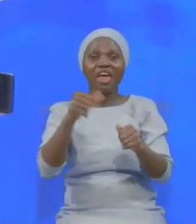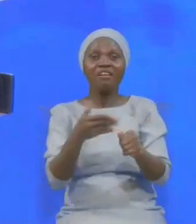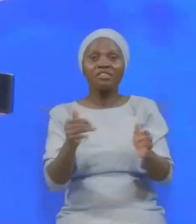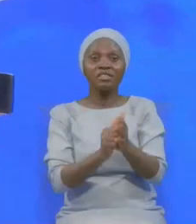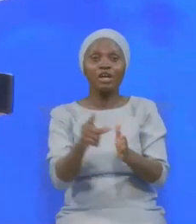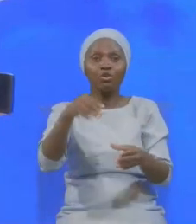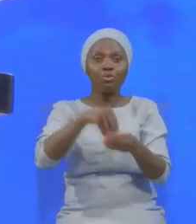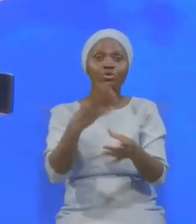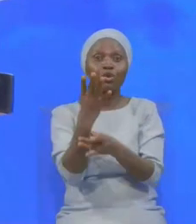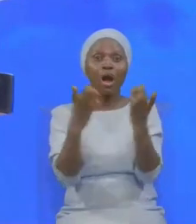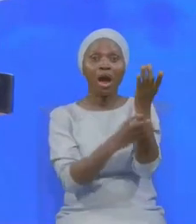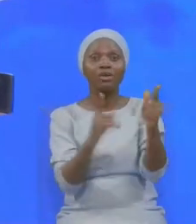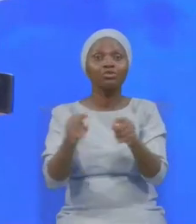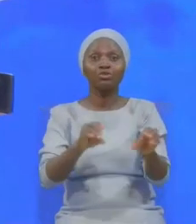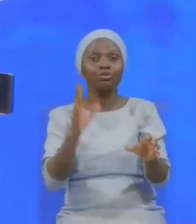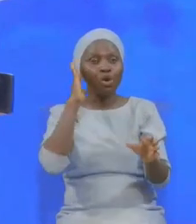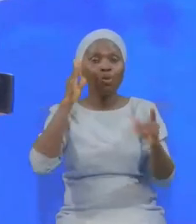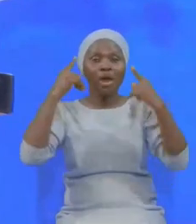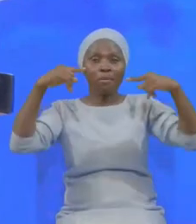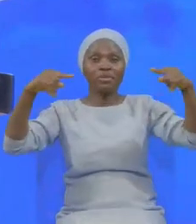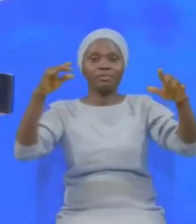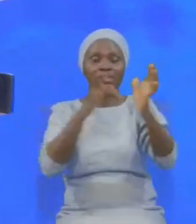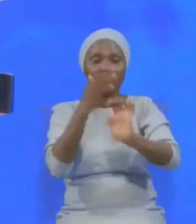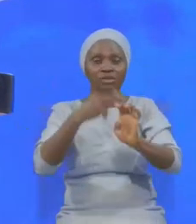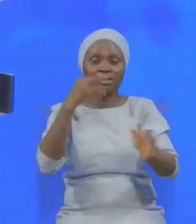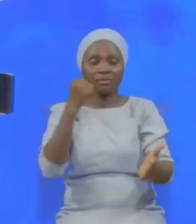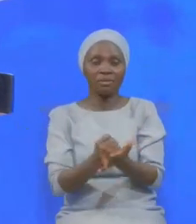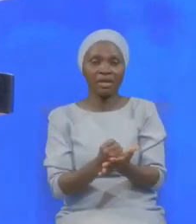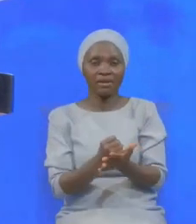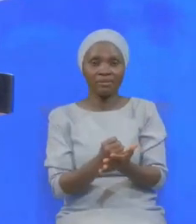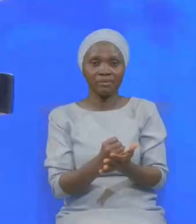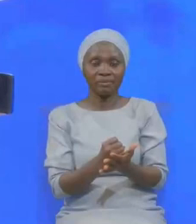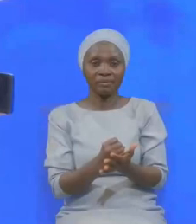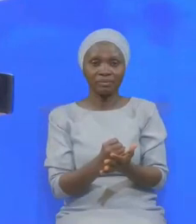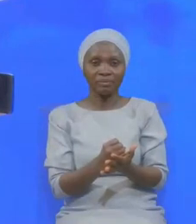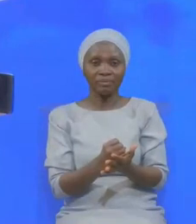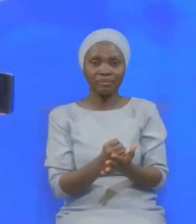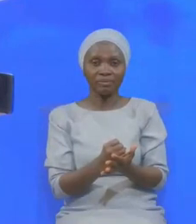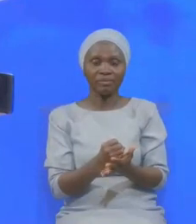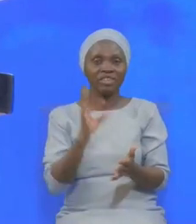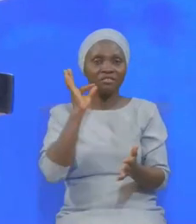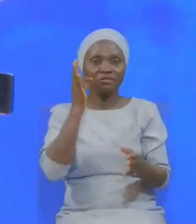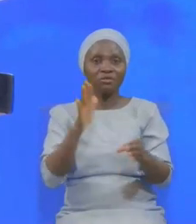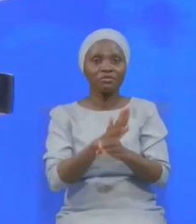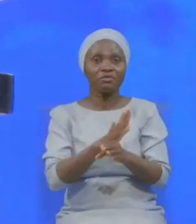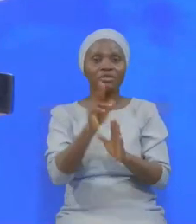vous imposez les mains vont prospérer au nom de Jésus-Christ. La